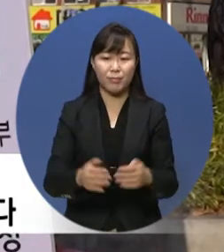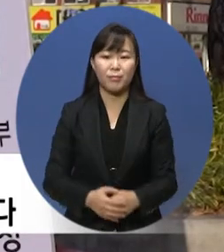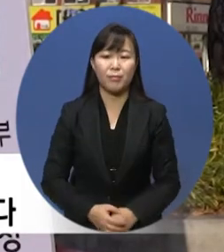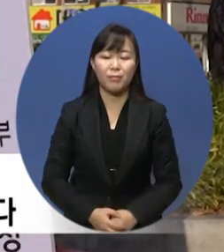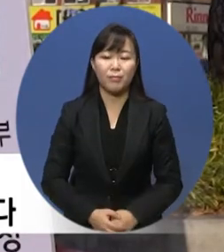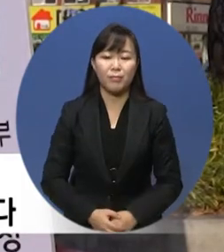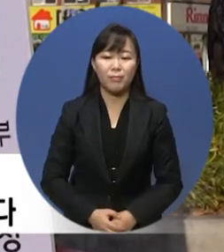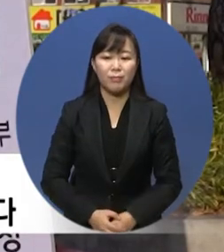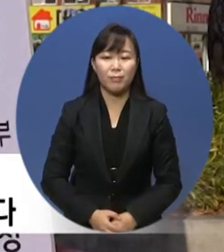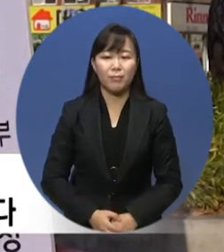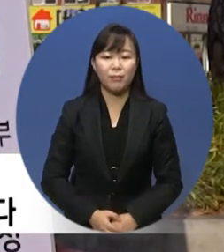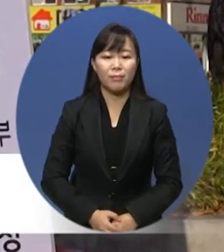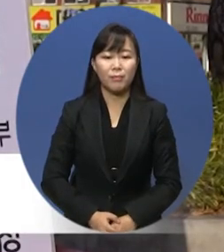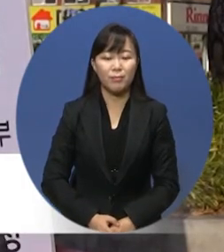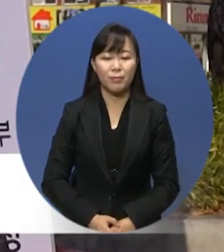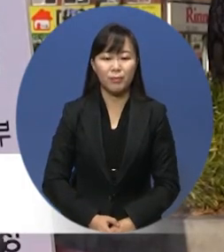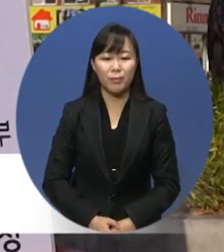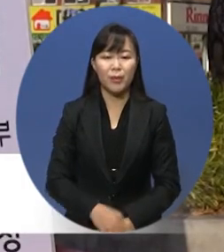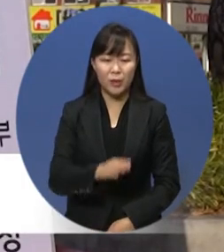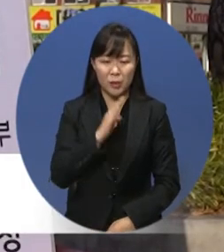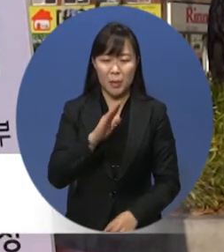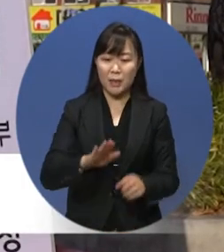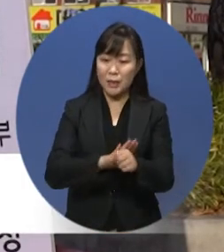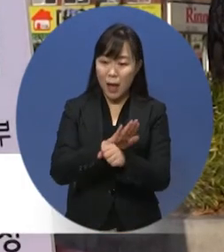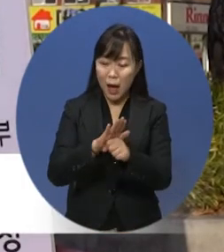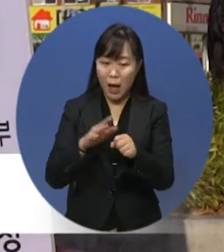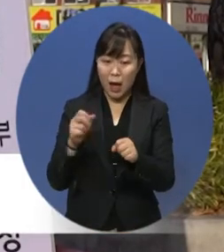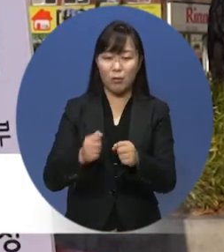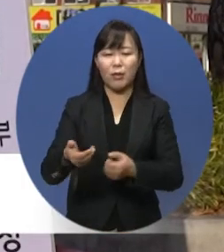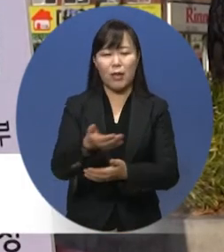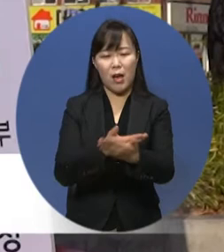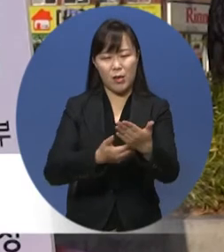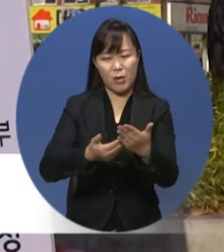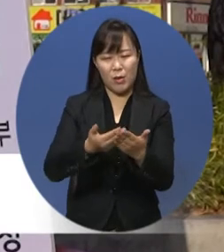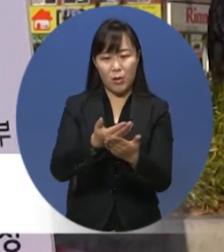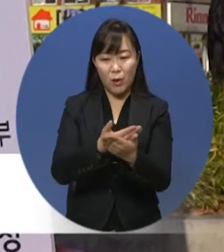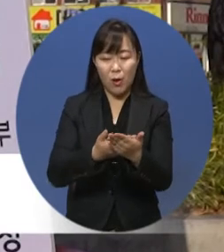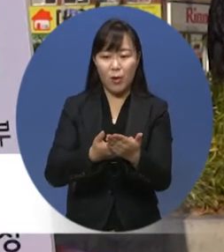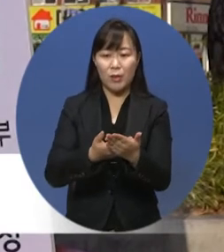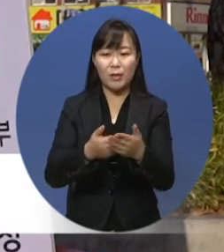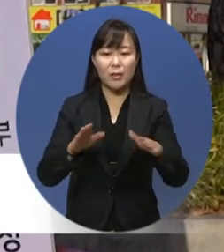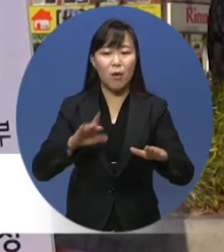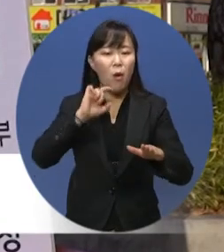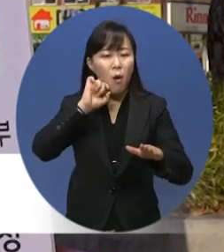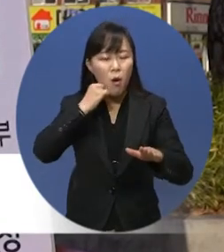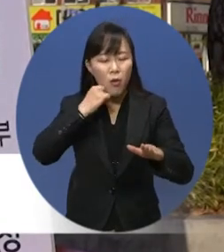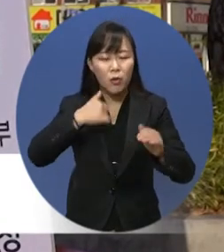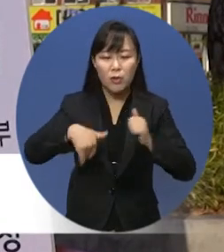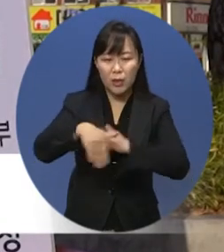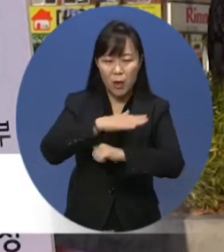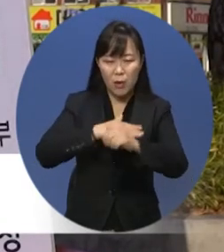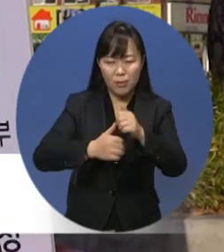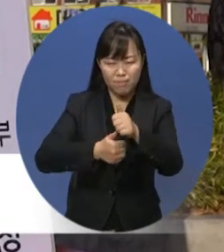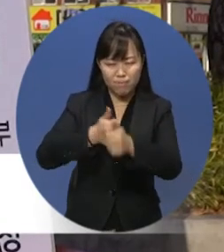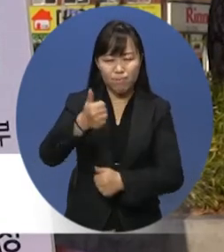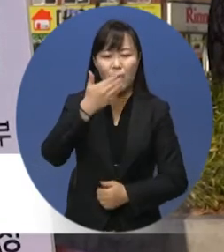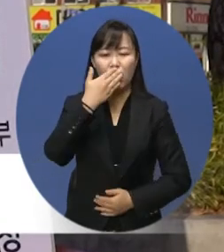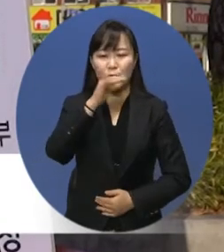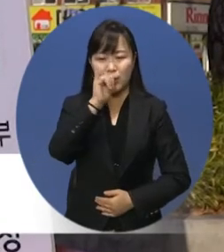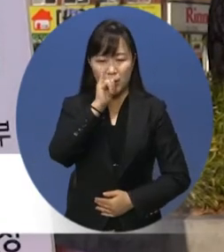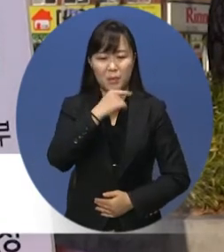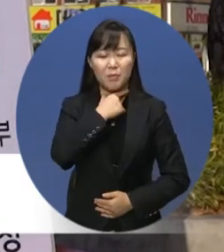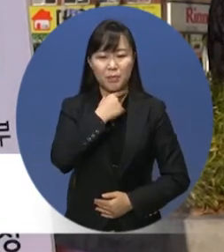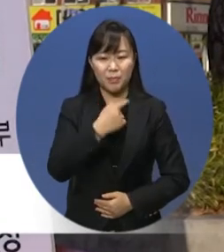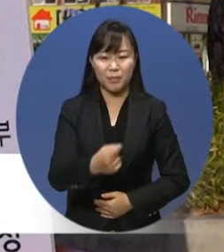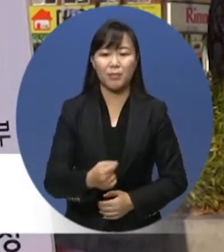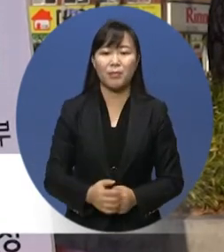시작하게 된 것입니다. 정말 사랑으로 나누어서 그나마 이 어려운 고비를 힘차게 극복할 수